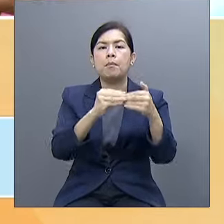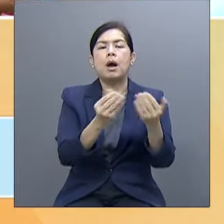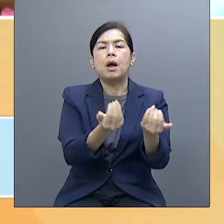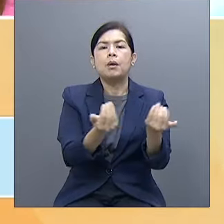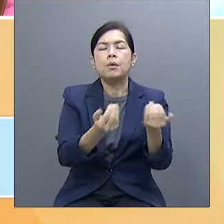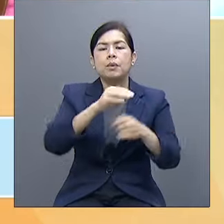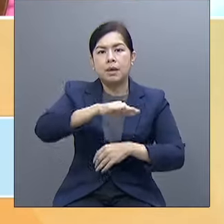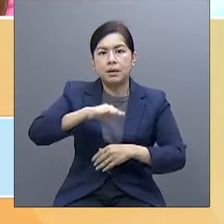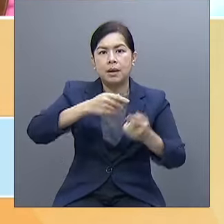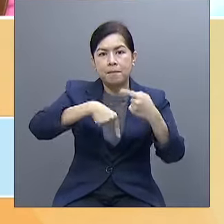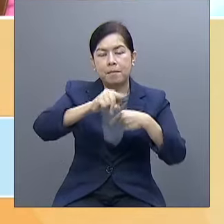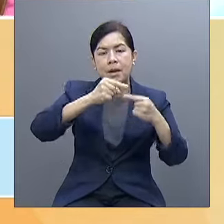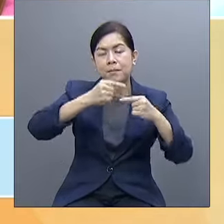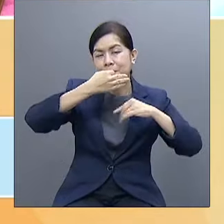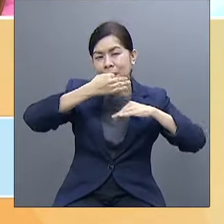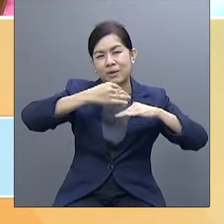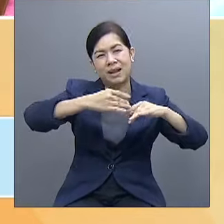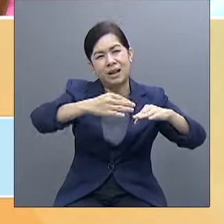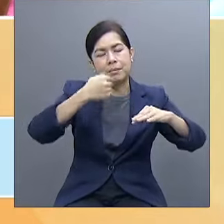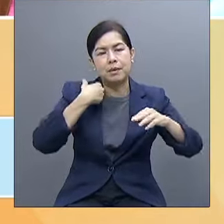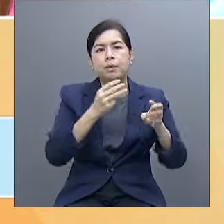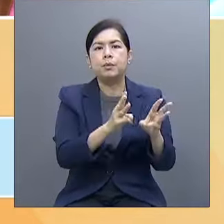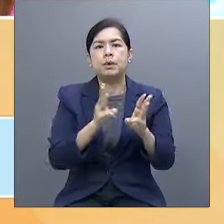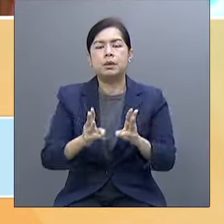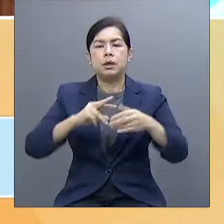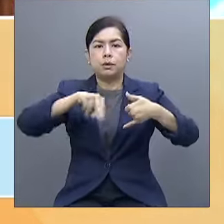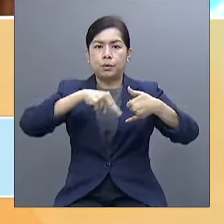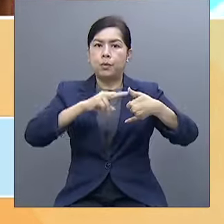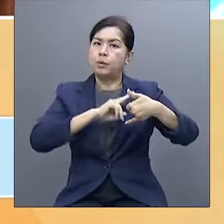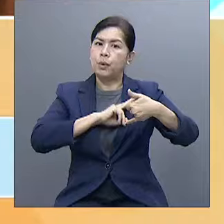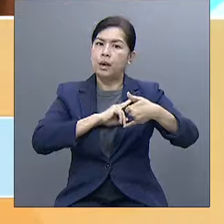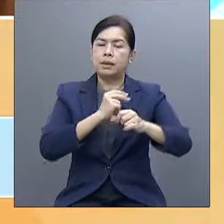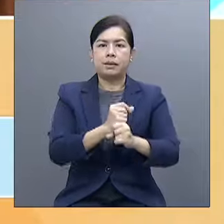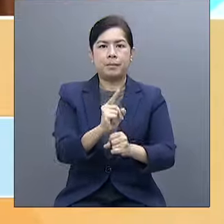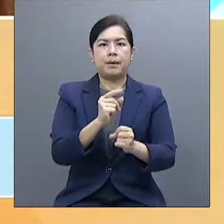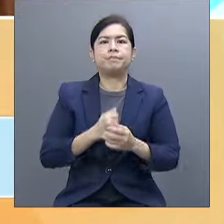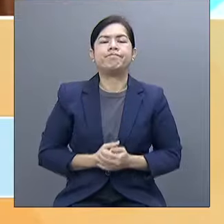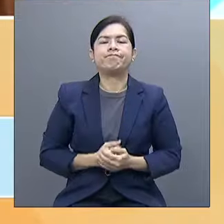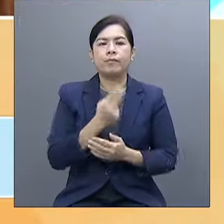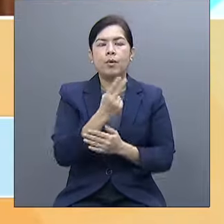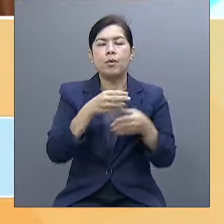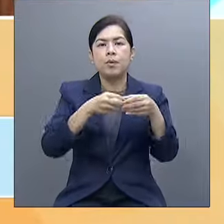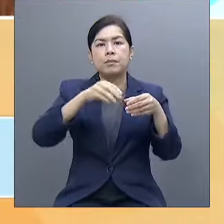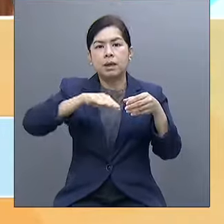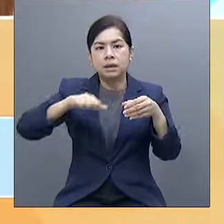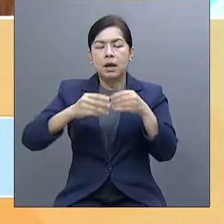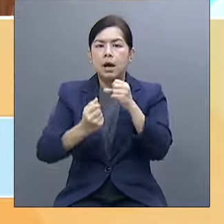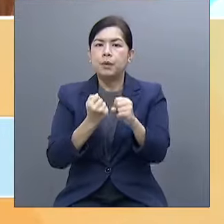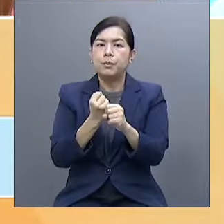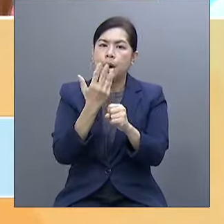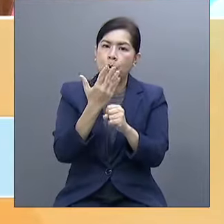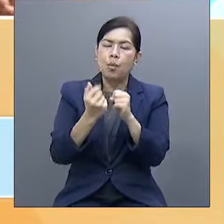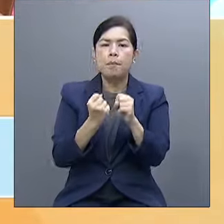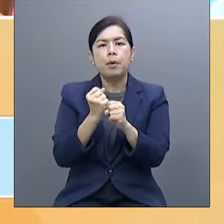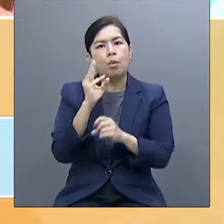กันมากเนี่ยเด็กประมาณ 4-5-6 ขวบค่ ะ มาจากมูลนิธิเด็กอ่อนในสลัมนะคะก็ให้เขาได้จับต้องให้เขาได้ฝึกด้ว